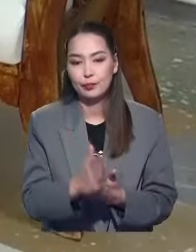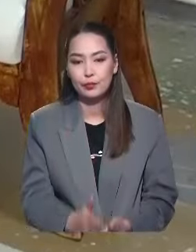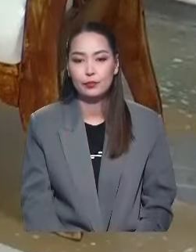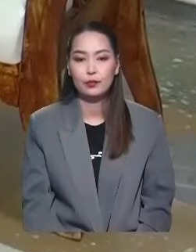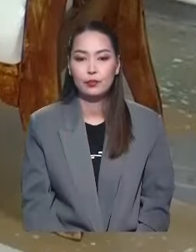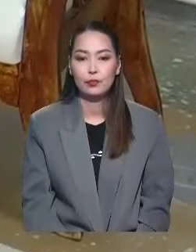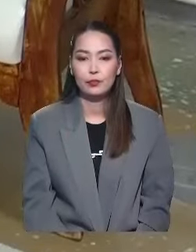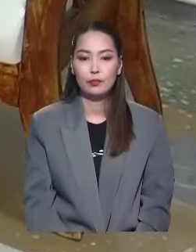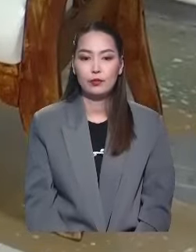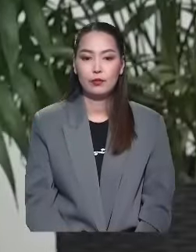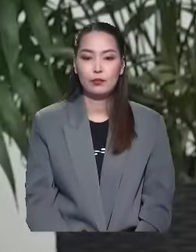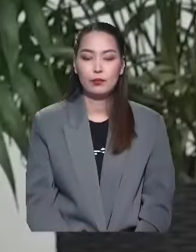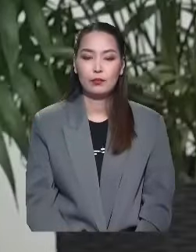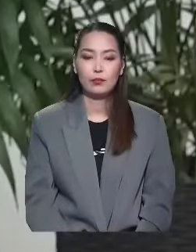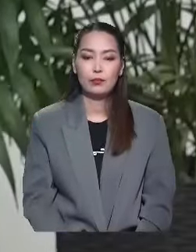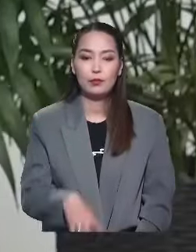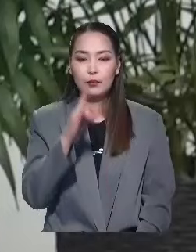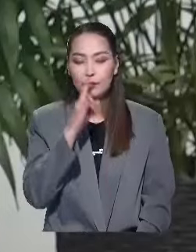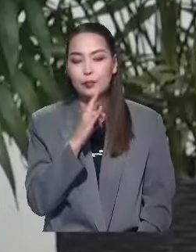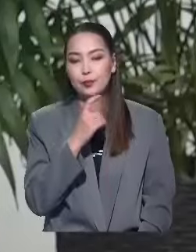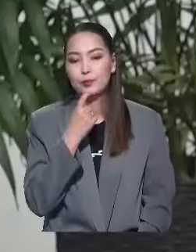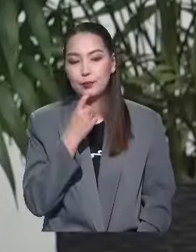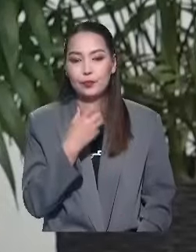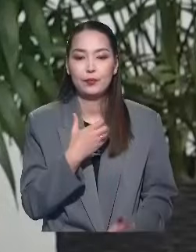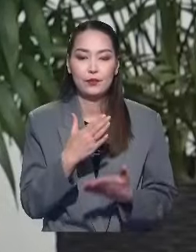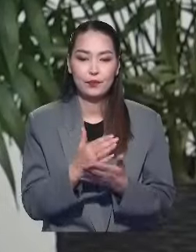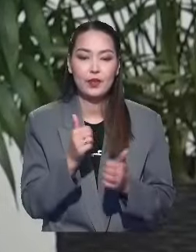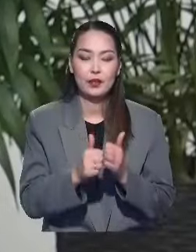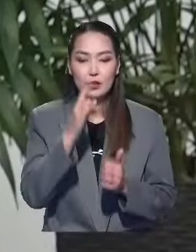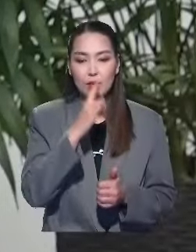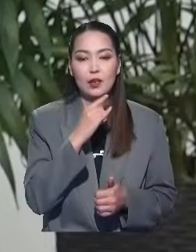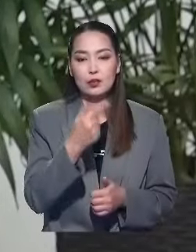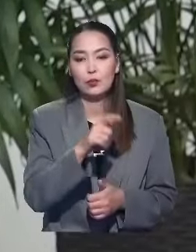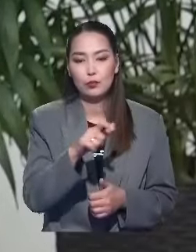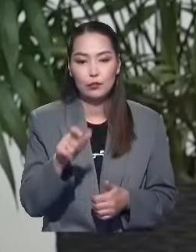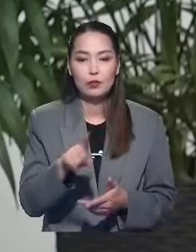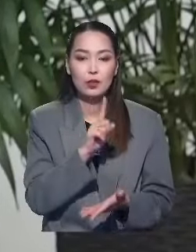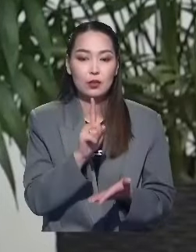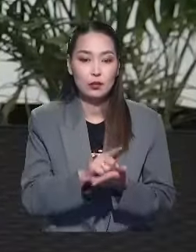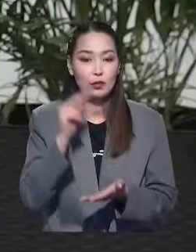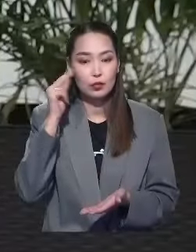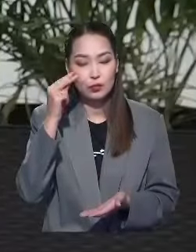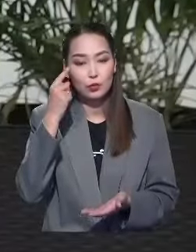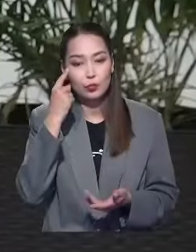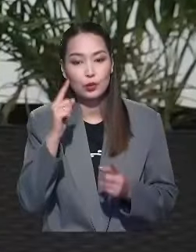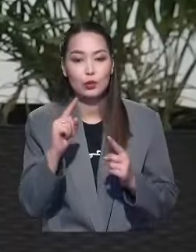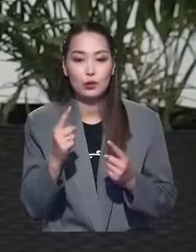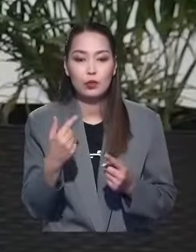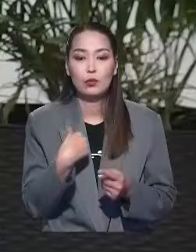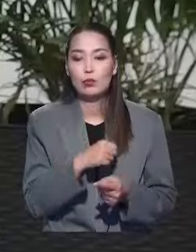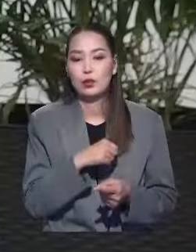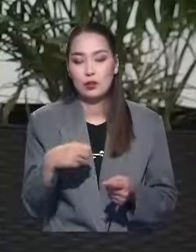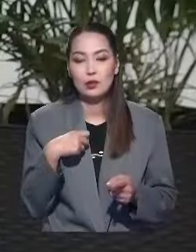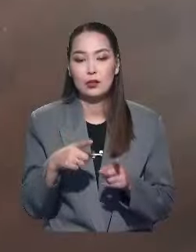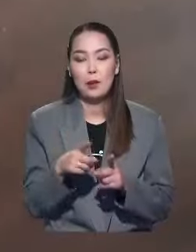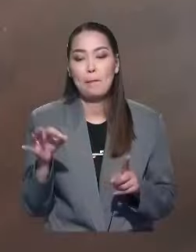Қазақ тілі ол біздің ұлттық тіліміз. Сондықтан да әрбір қазақ азаматы оны білуге тиіс деп ойлаймын. Өзіме де осындайды мақсат